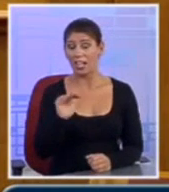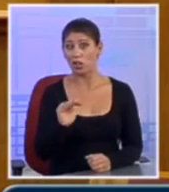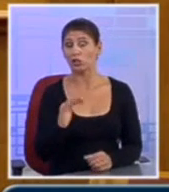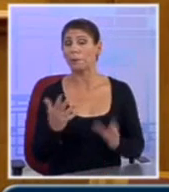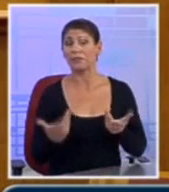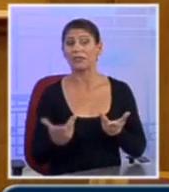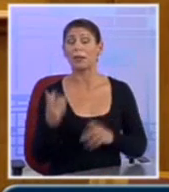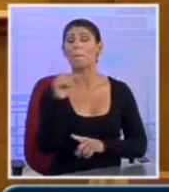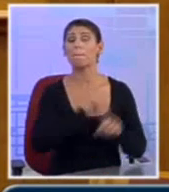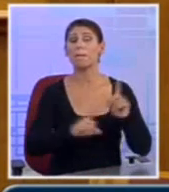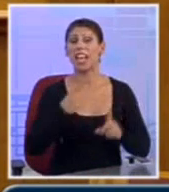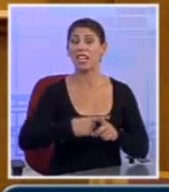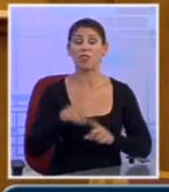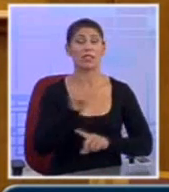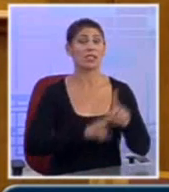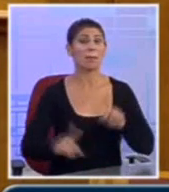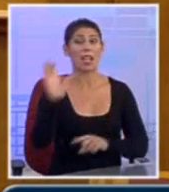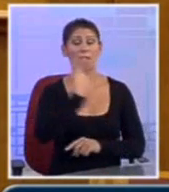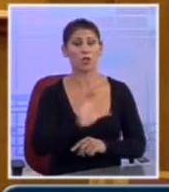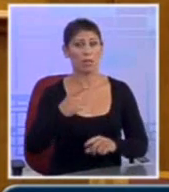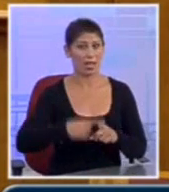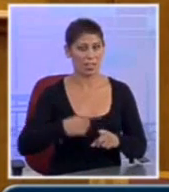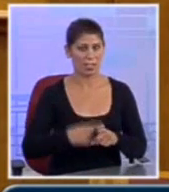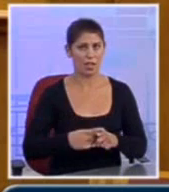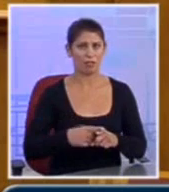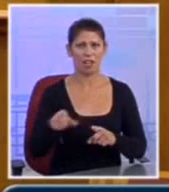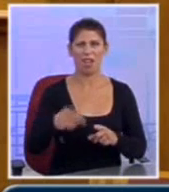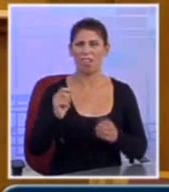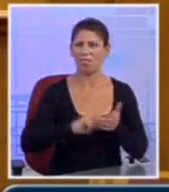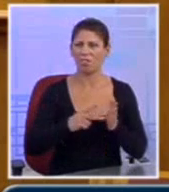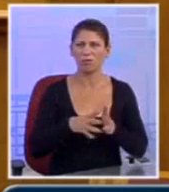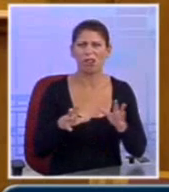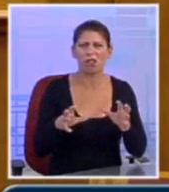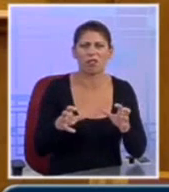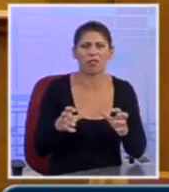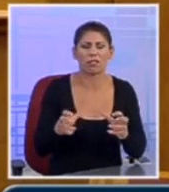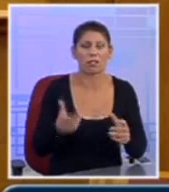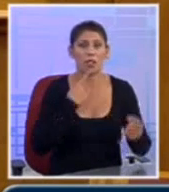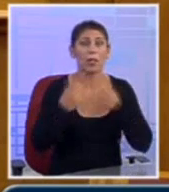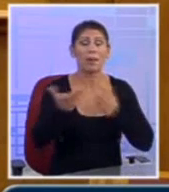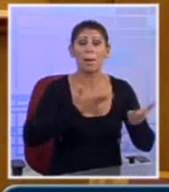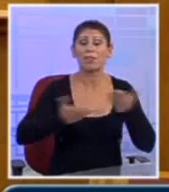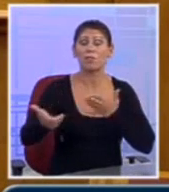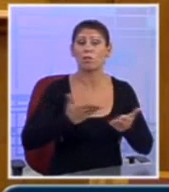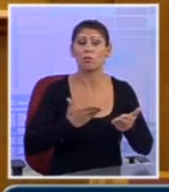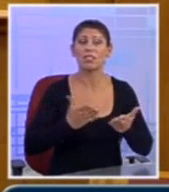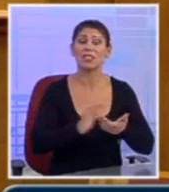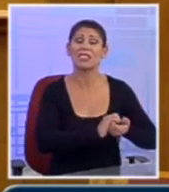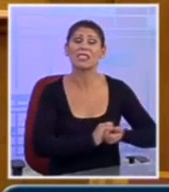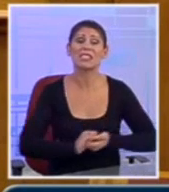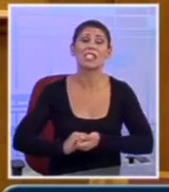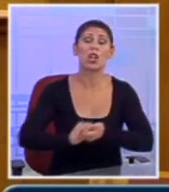ποια Ελλάδα σε ποια Ευρώπη. Η Ελλάδα της οικονομικής καχεξίας. Διαπραγματευόμαστε για τις